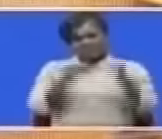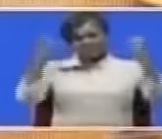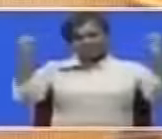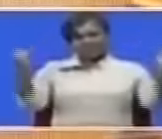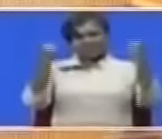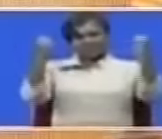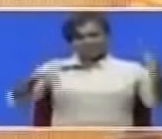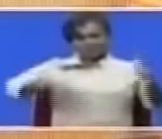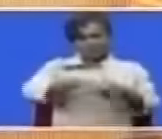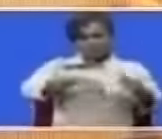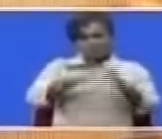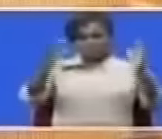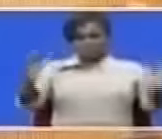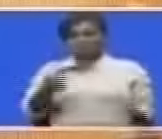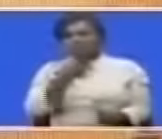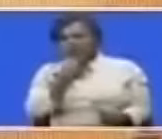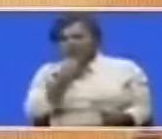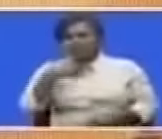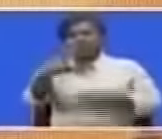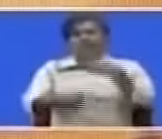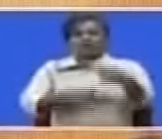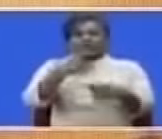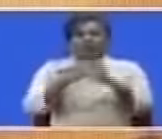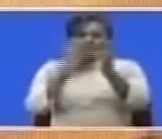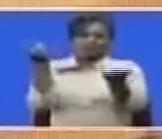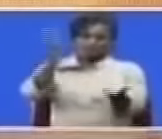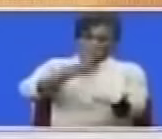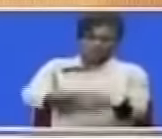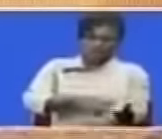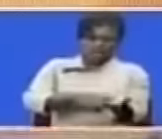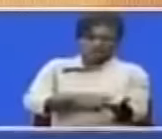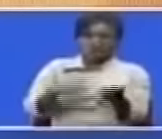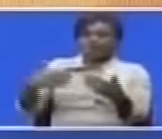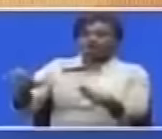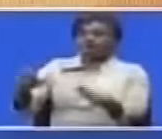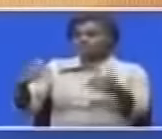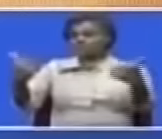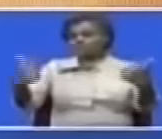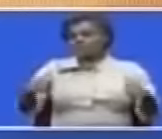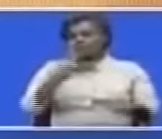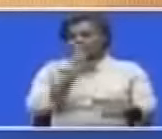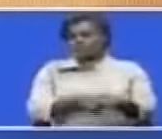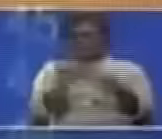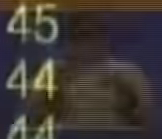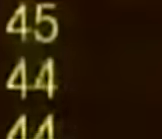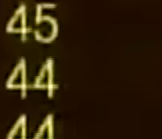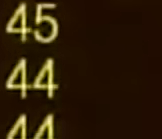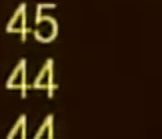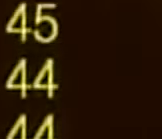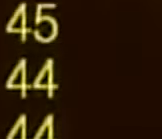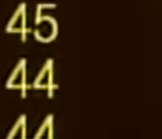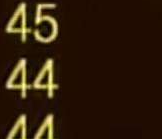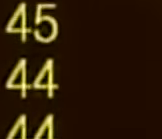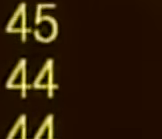Mabingwa wa ligi kuu ya Kenya Gor Mahia waliendeleza rekodi yao ya kutopoteza mechi yoyote msimu huu baada ya kuilaza Tusker